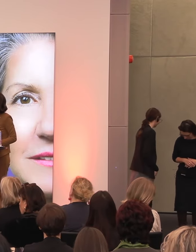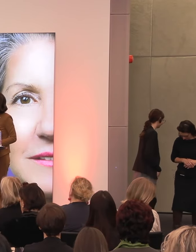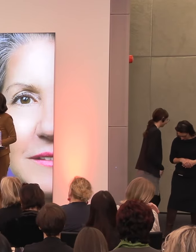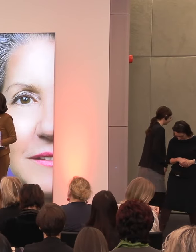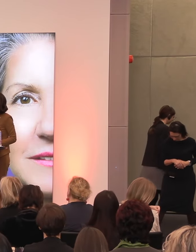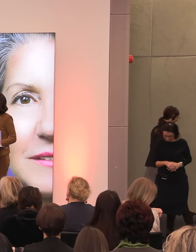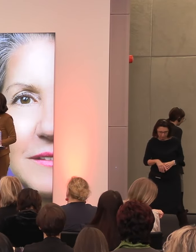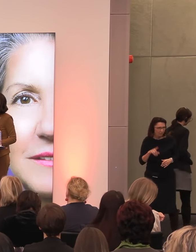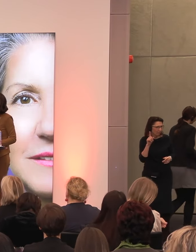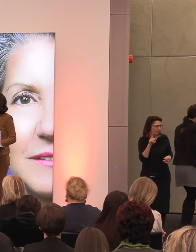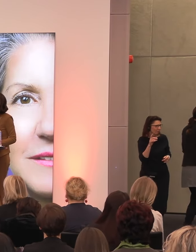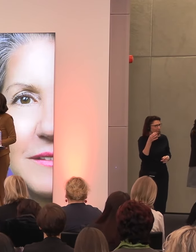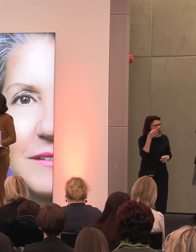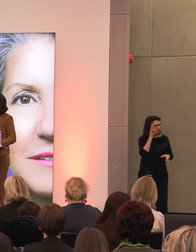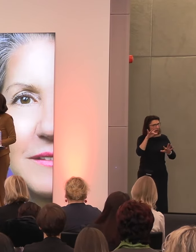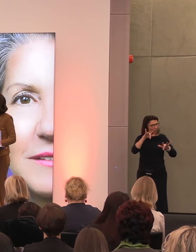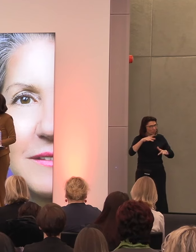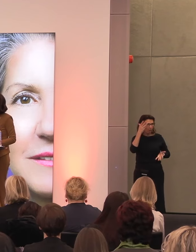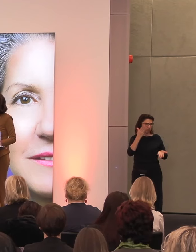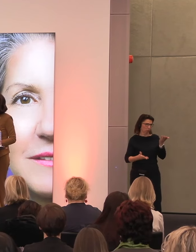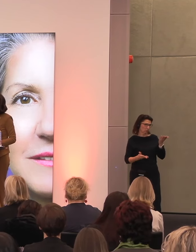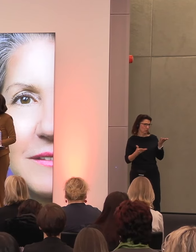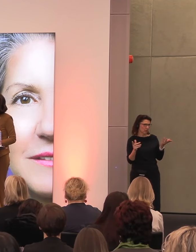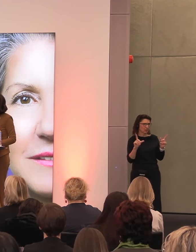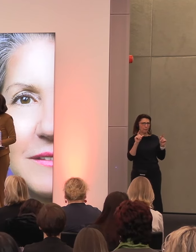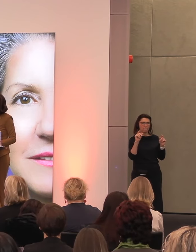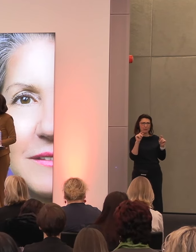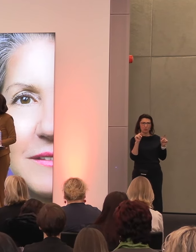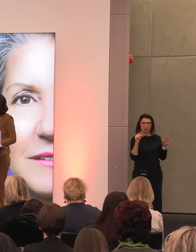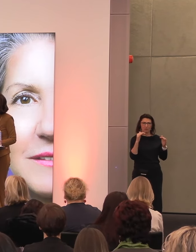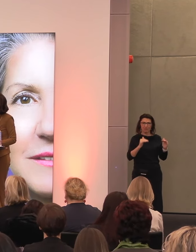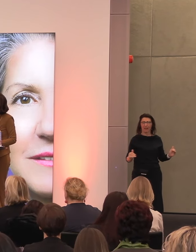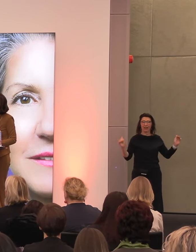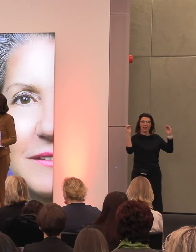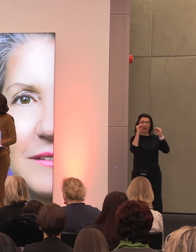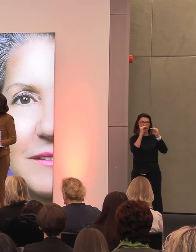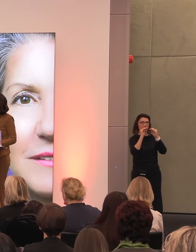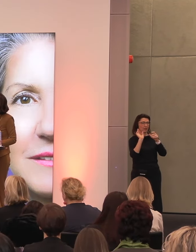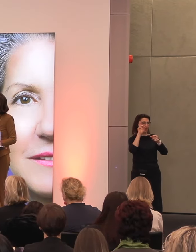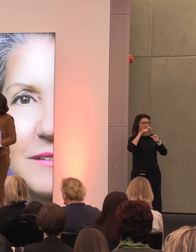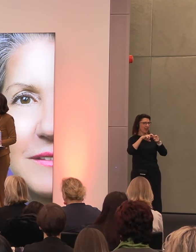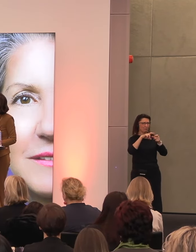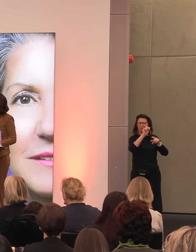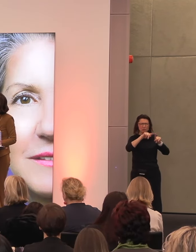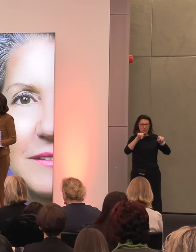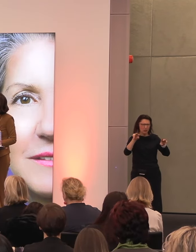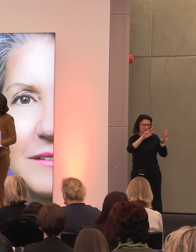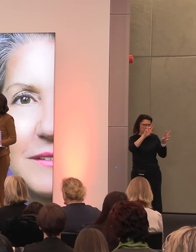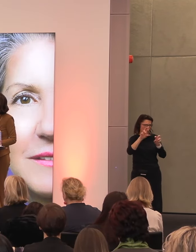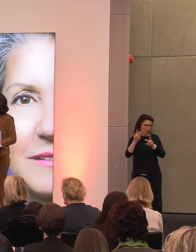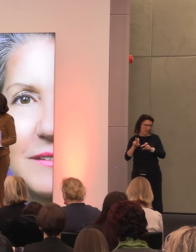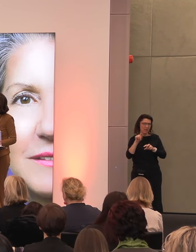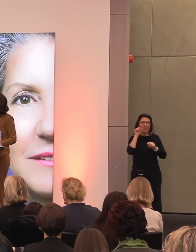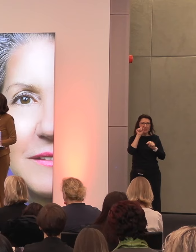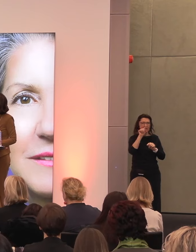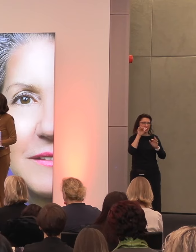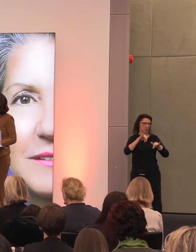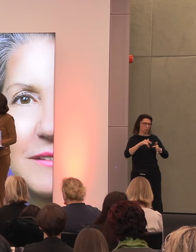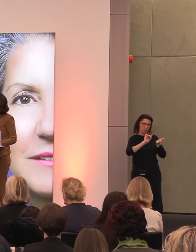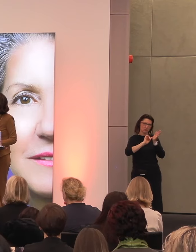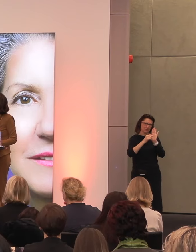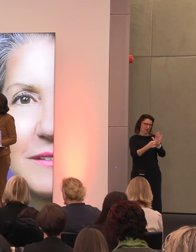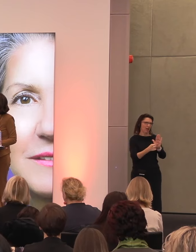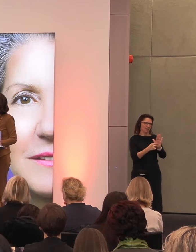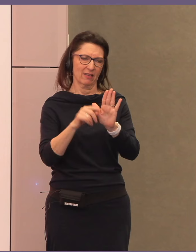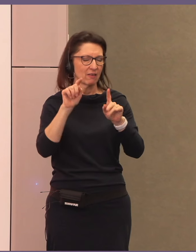Und dieser Unterschied bei gleichberechtigter Teilhabe in den verschiedenen Thematiken müssen wir immer wieder voranstellen, hier auch Bündnisse suchen,